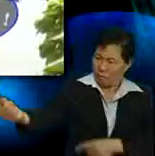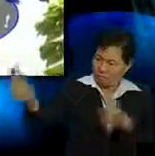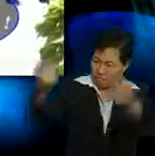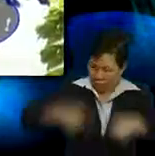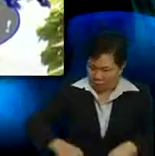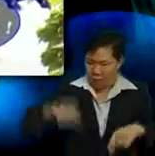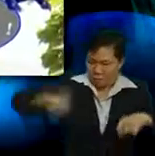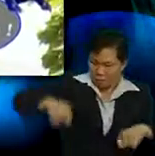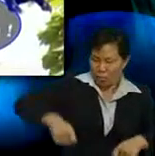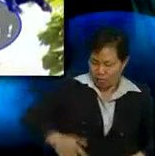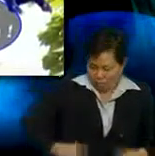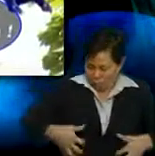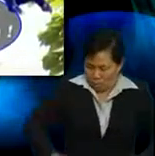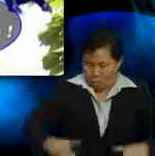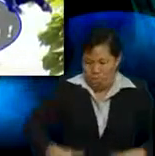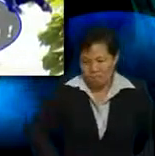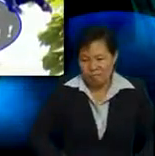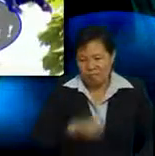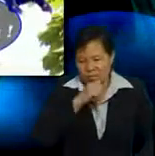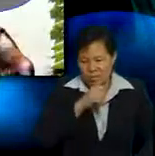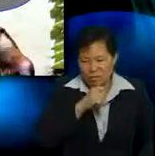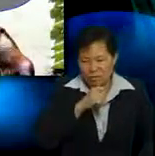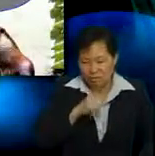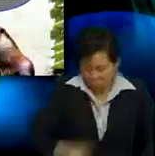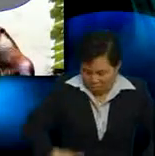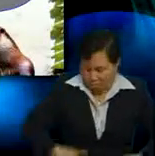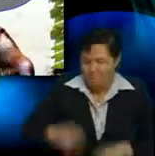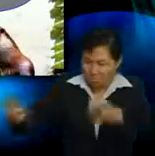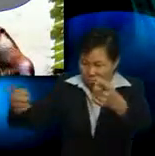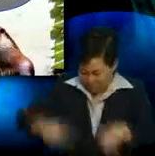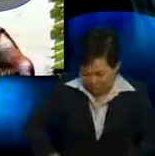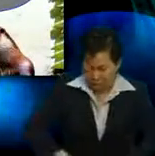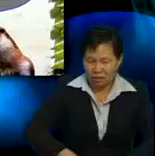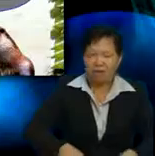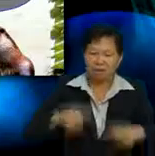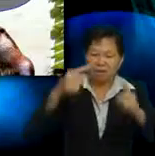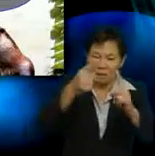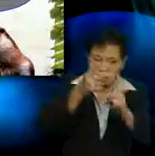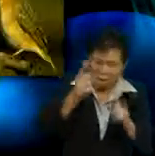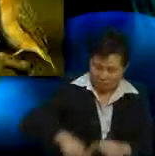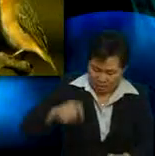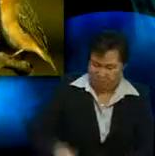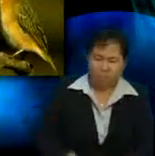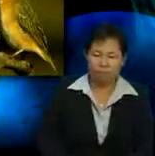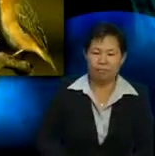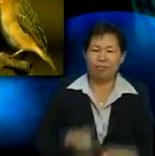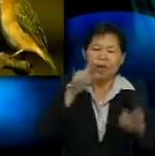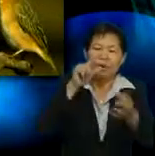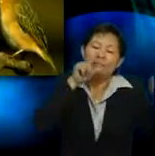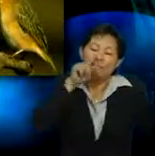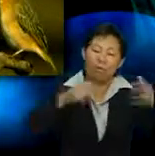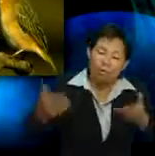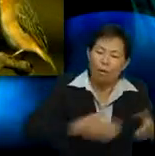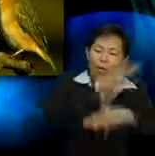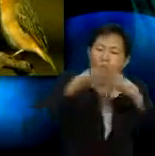mahkamah. Monyet pun tidak meragu-ragu dan menurut perintah Raja Memerang untuk datang ke mahkamah. Tempua membawa